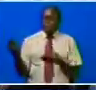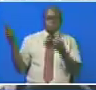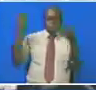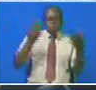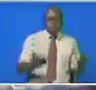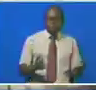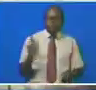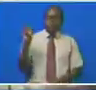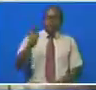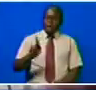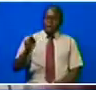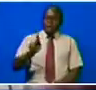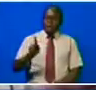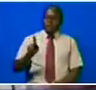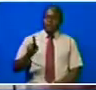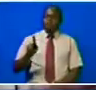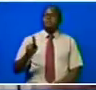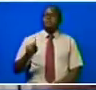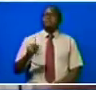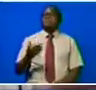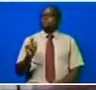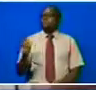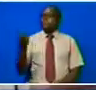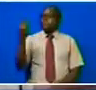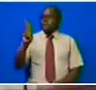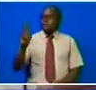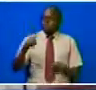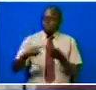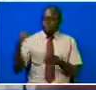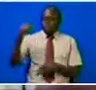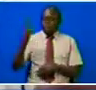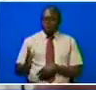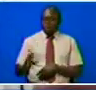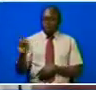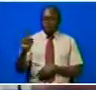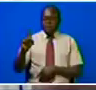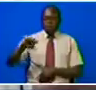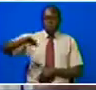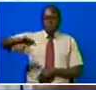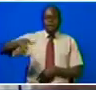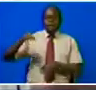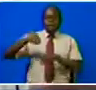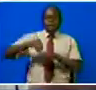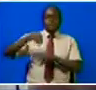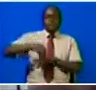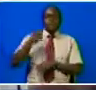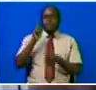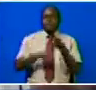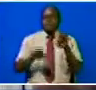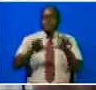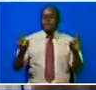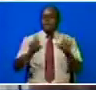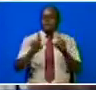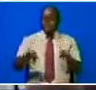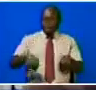huko Kayole. President of Republic of Kenya Honorable Uhuru Kenyatta and the governor of Nairobi County Mr. Mike Sonko, yes, say that the title deal will be